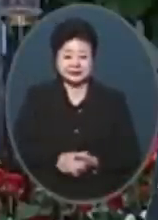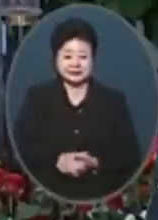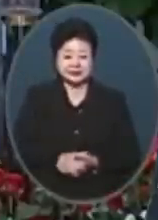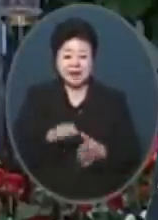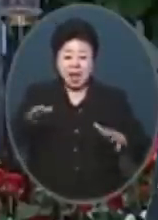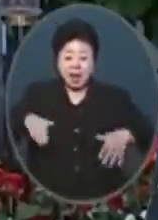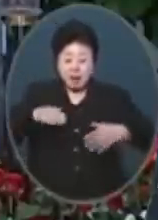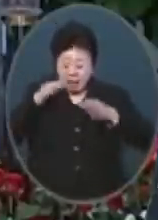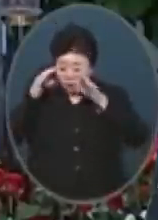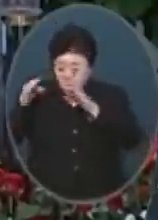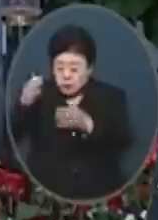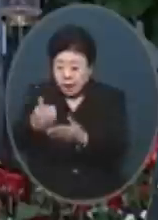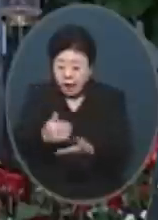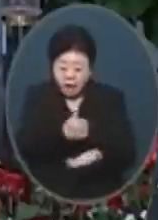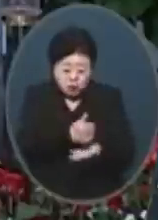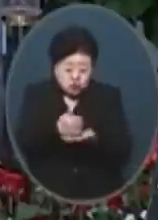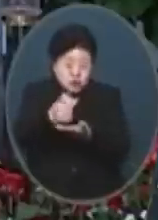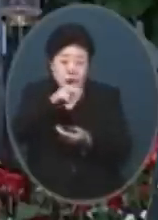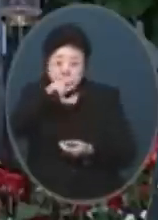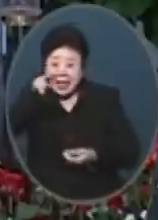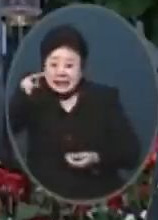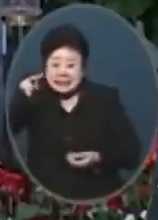바람을 보지 말고 주님을 보라.